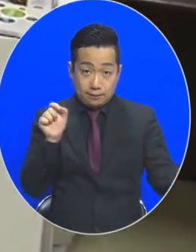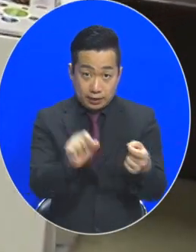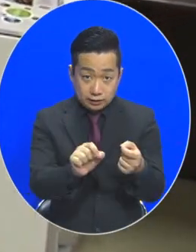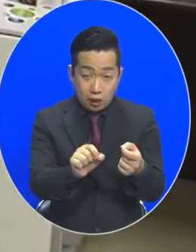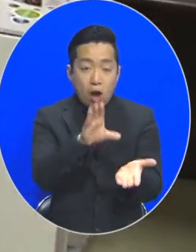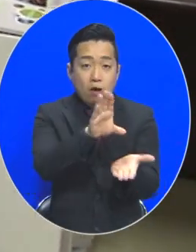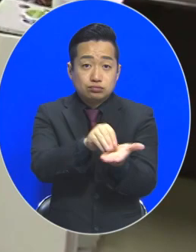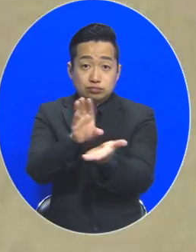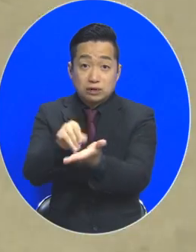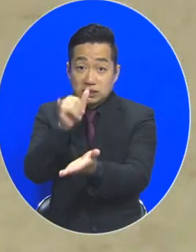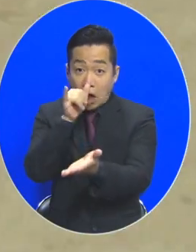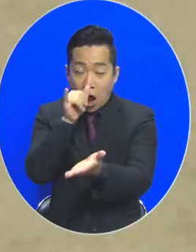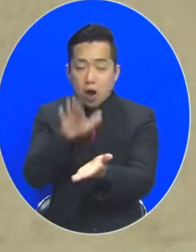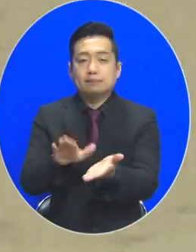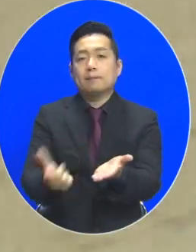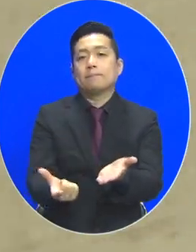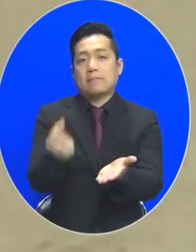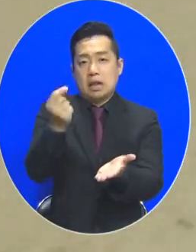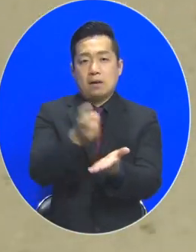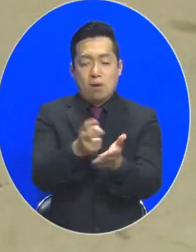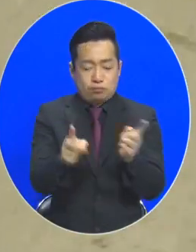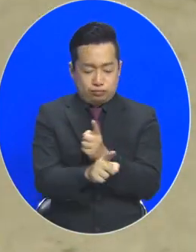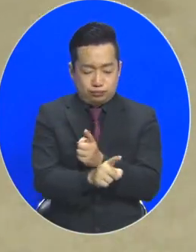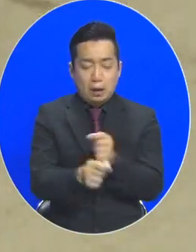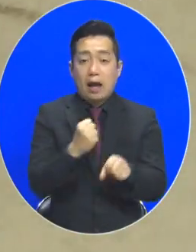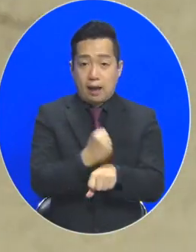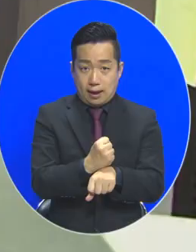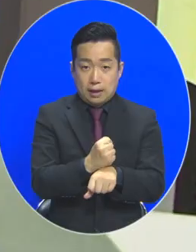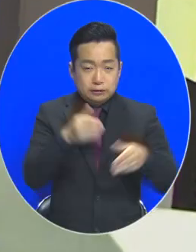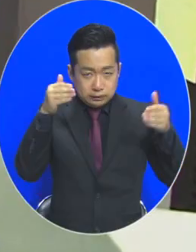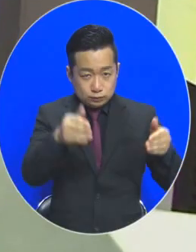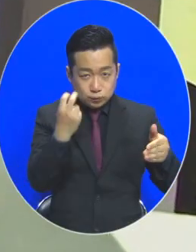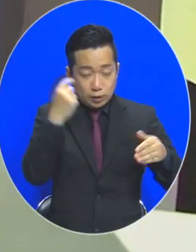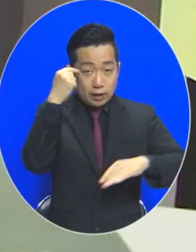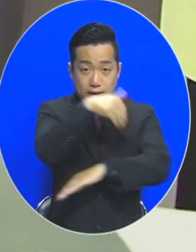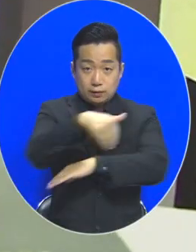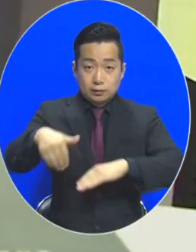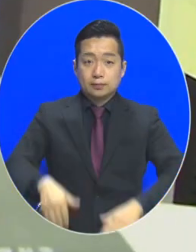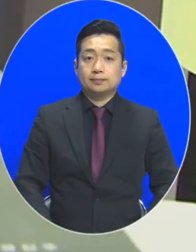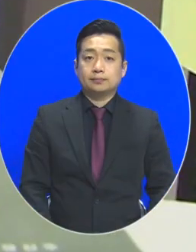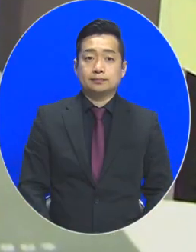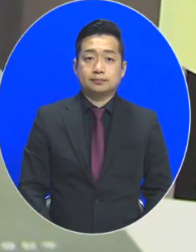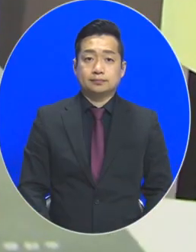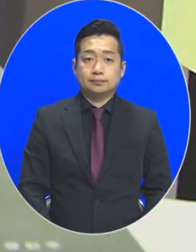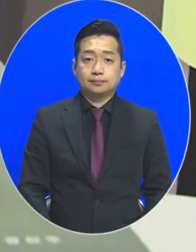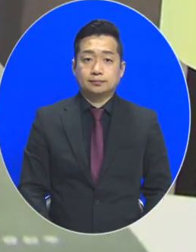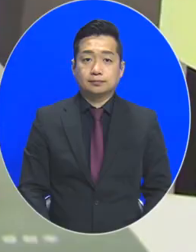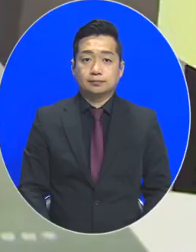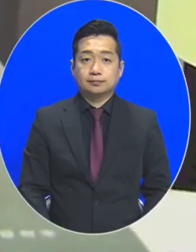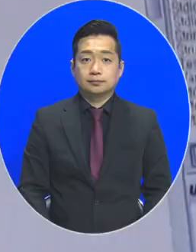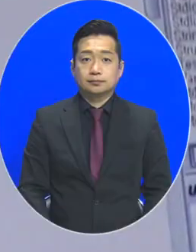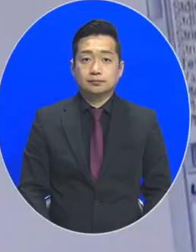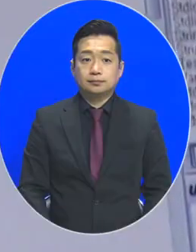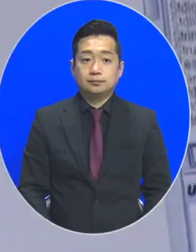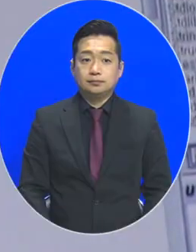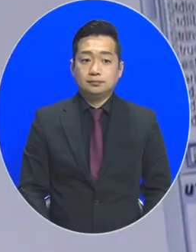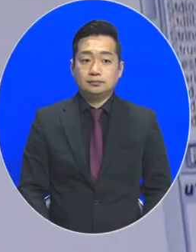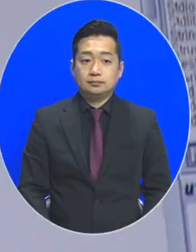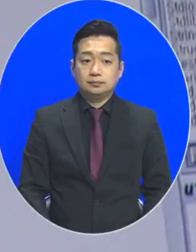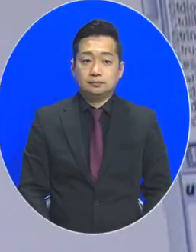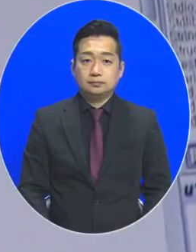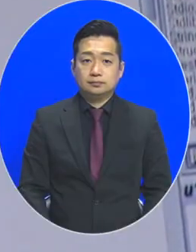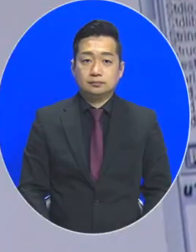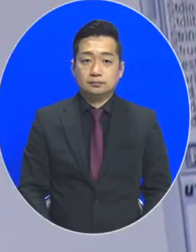있는 과제에 대해서는 신속히 교재정비가 이뤄지도록 집중 점검할 방치입니다 KTV 1인합니다